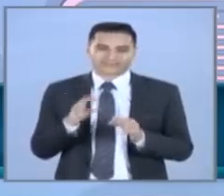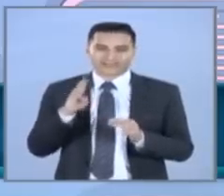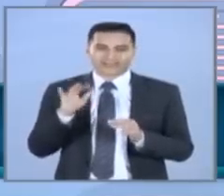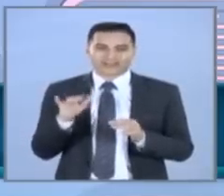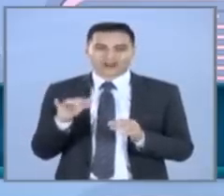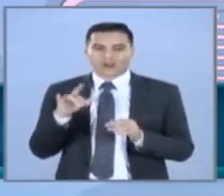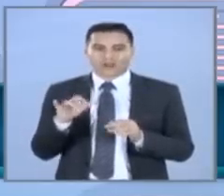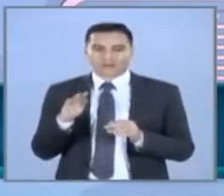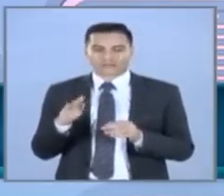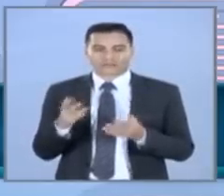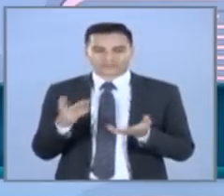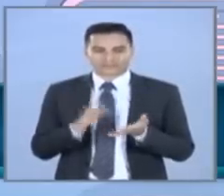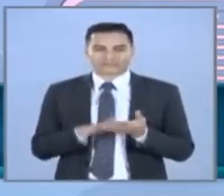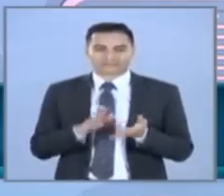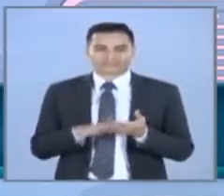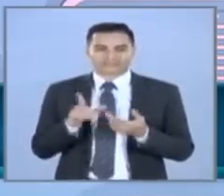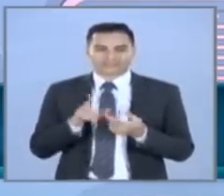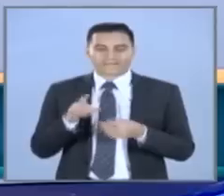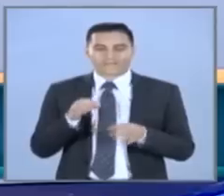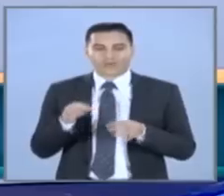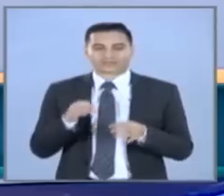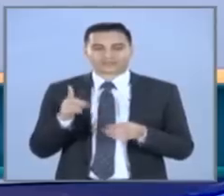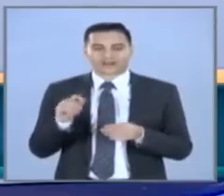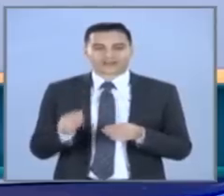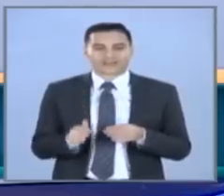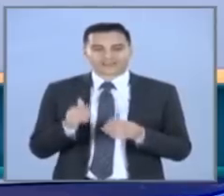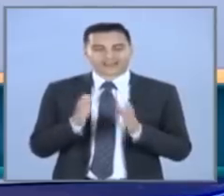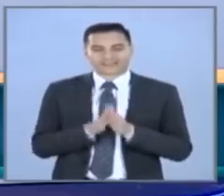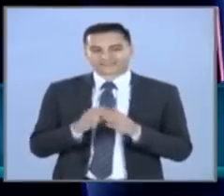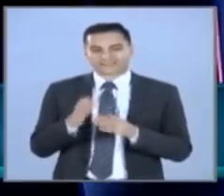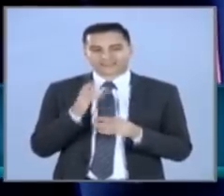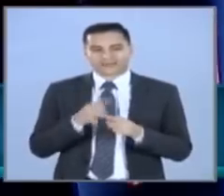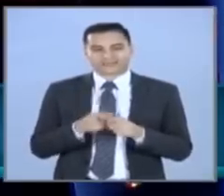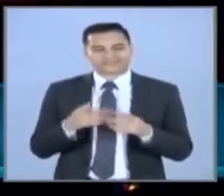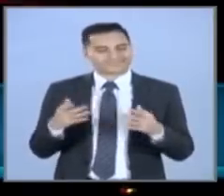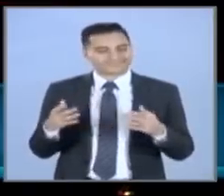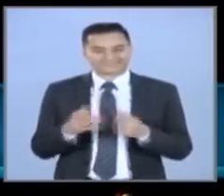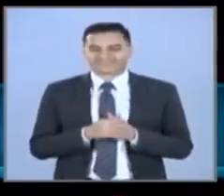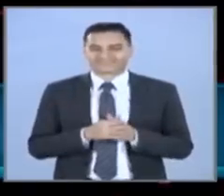كرولوس. مهندس رضا للأسف الشديد إجابة خاطئة.